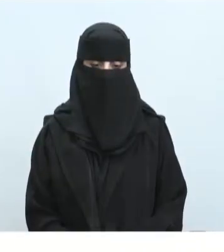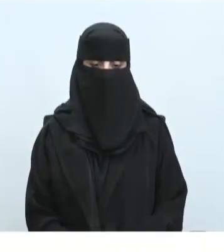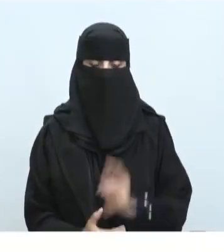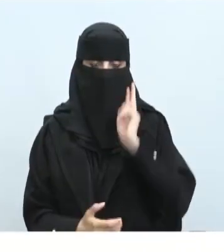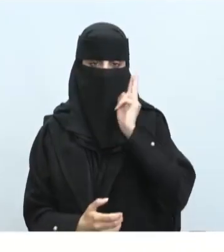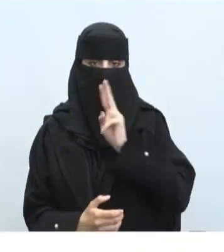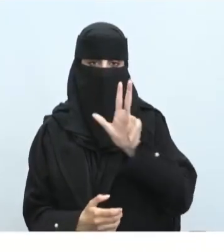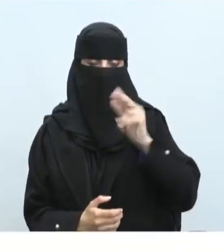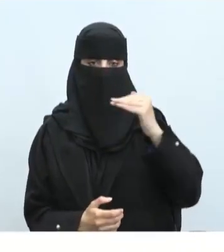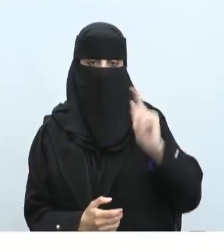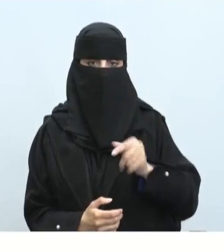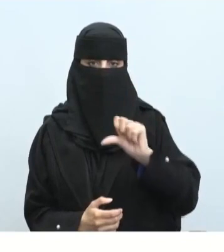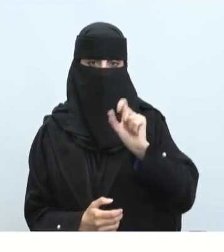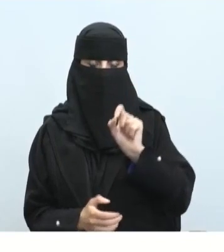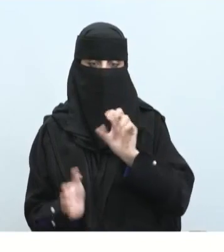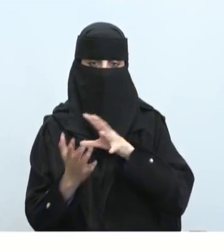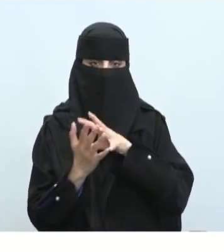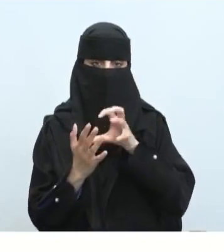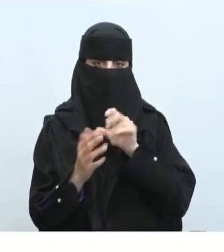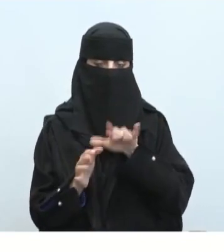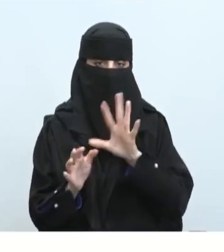الحروف الناسخه هي